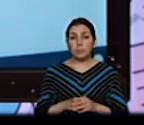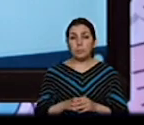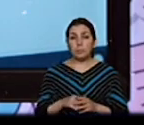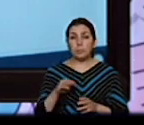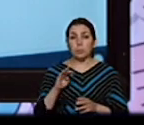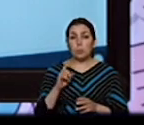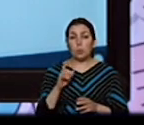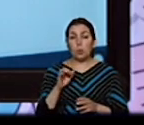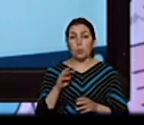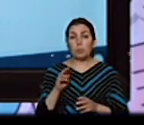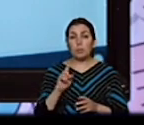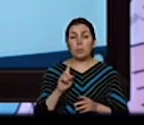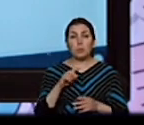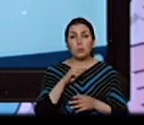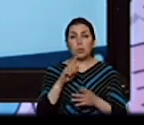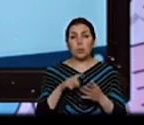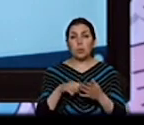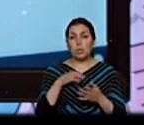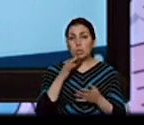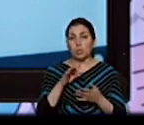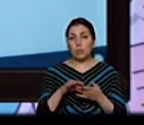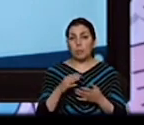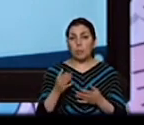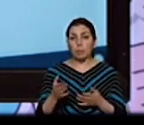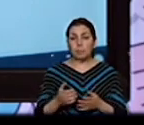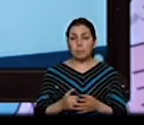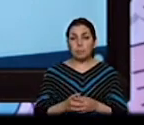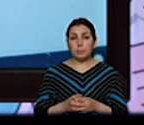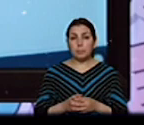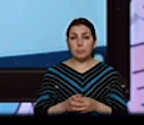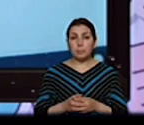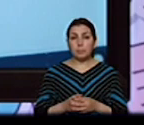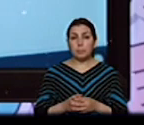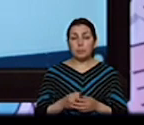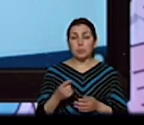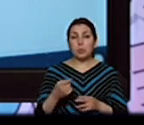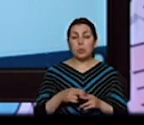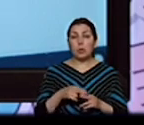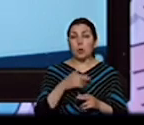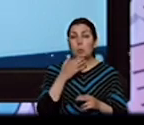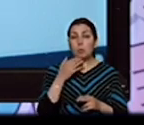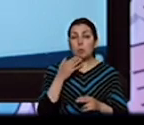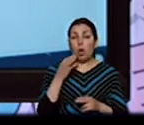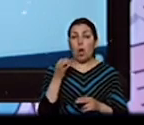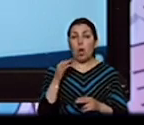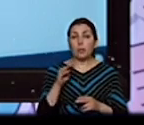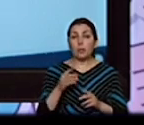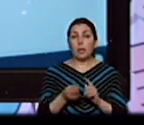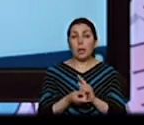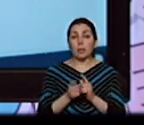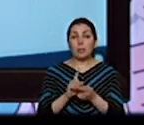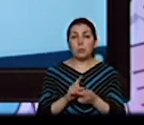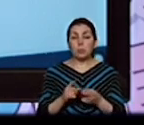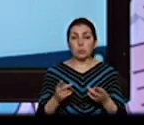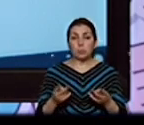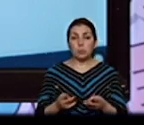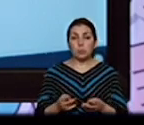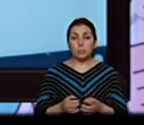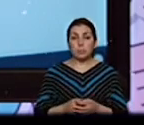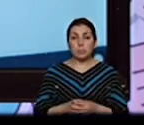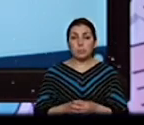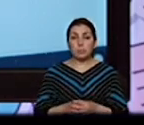Demak, tuxum nima so'rog'iga javob bo'ladi? Buni ko'plikdagi otga aylantirishimiz uchun